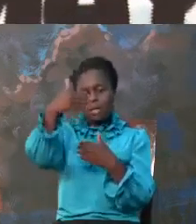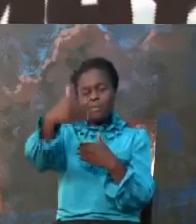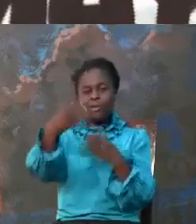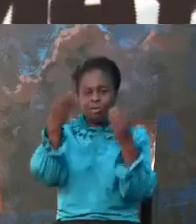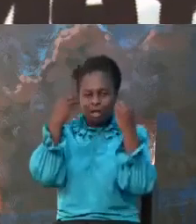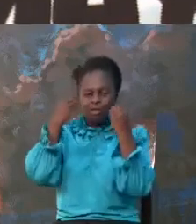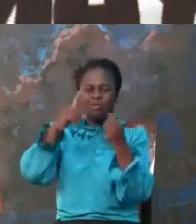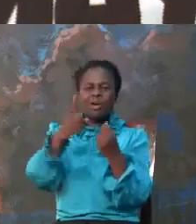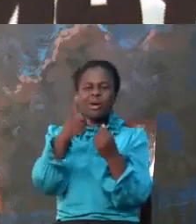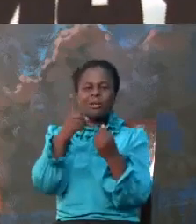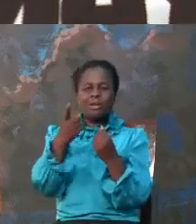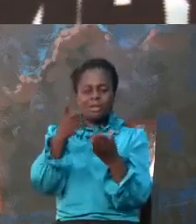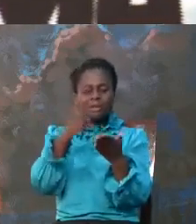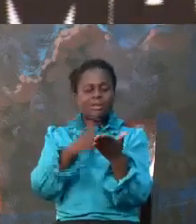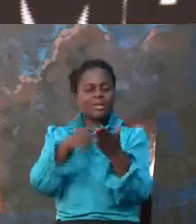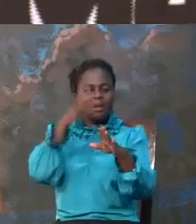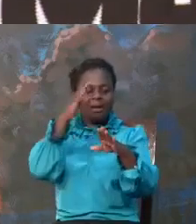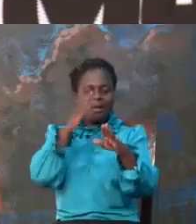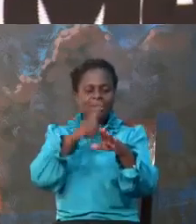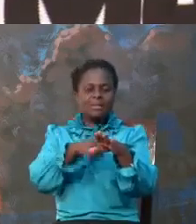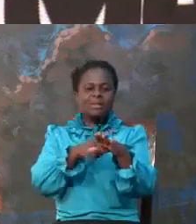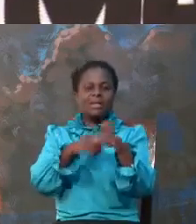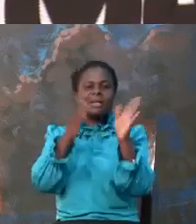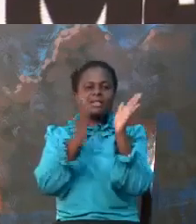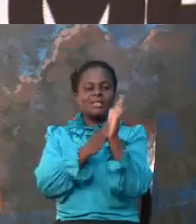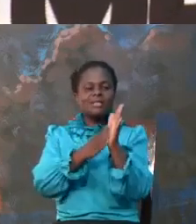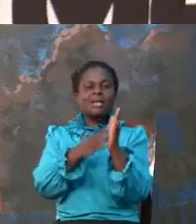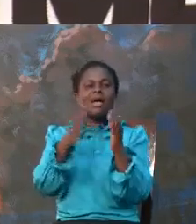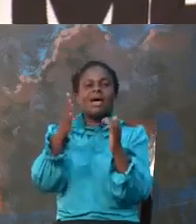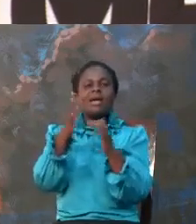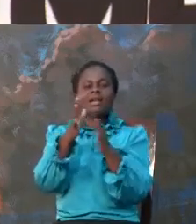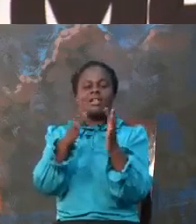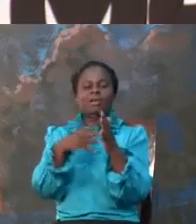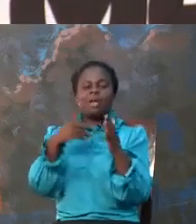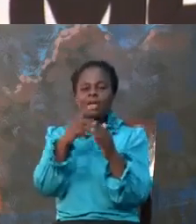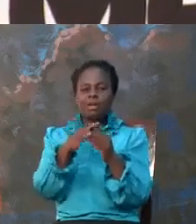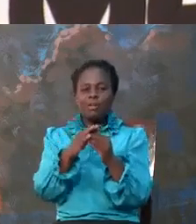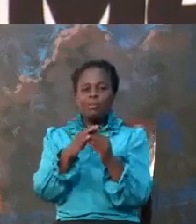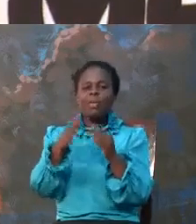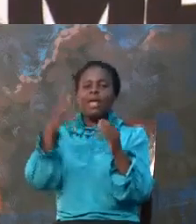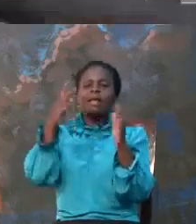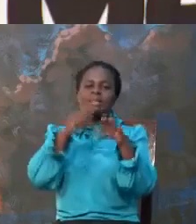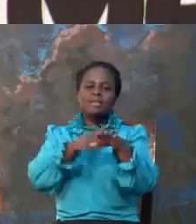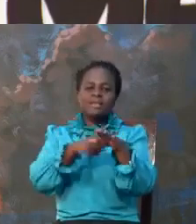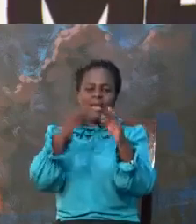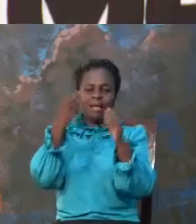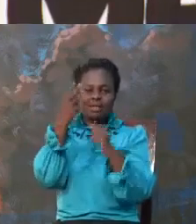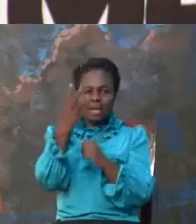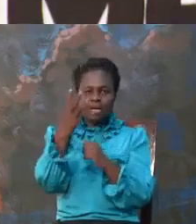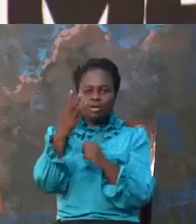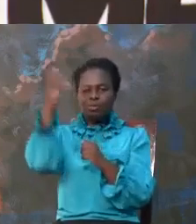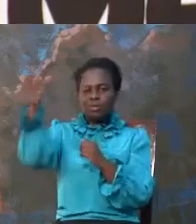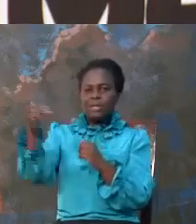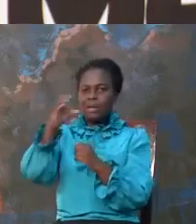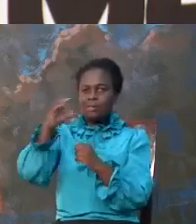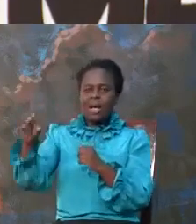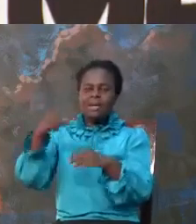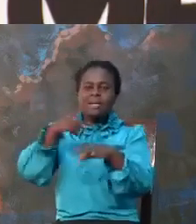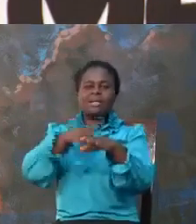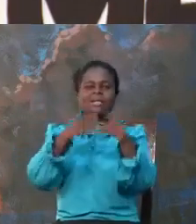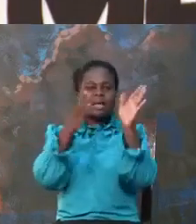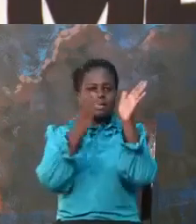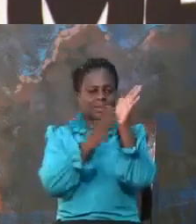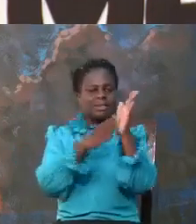9 Yesu anakata roho. Saa 3 aliwekwa msalabani. Saa 9 akata roho. Masaa 6 akiwa hai